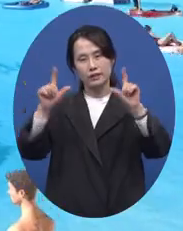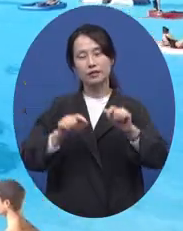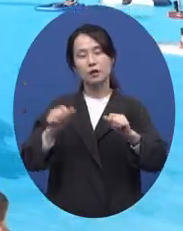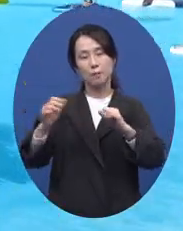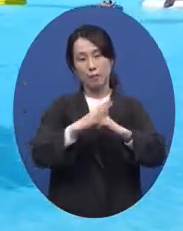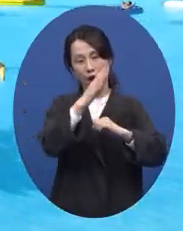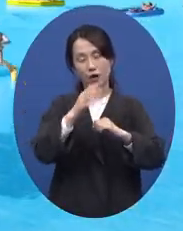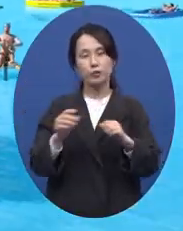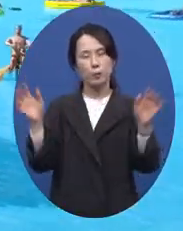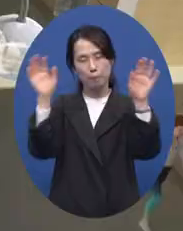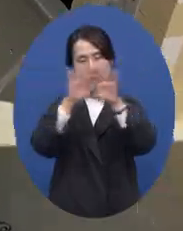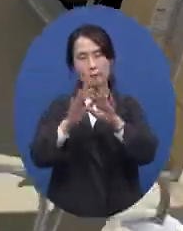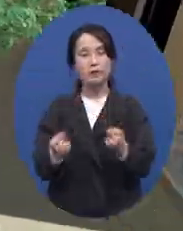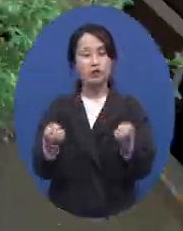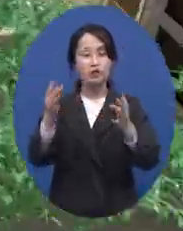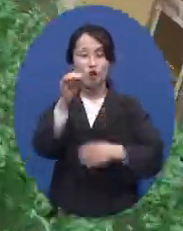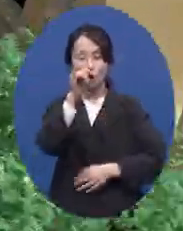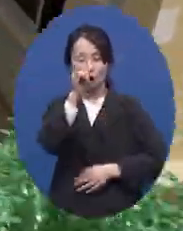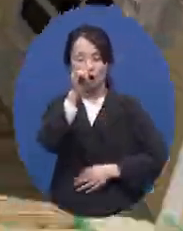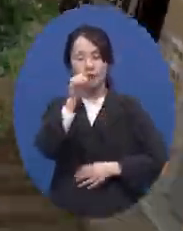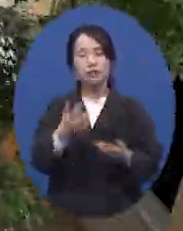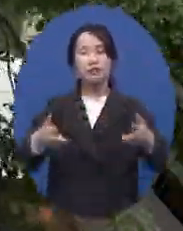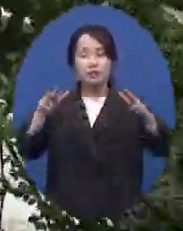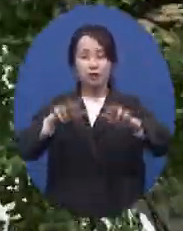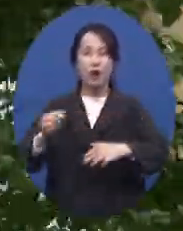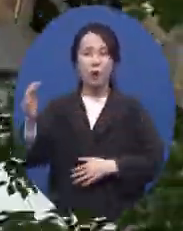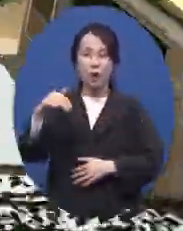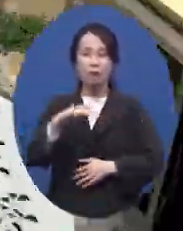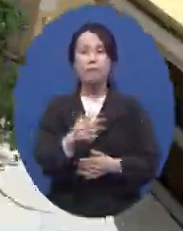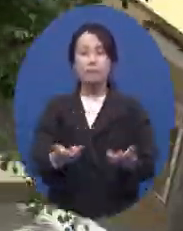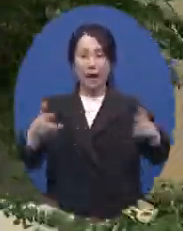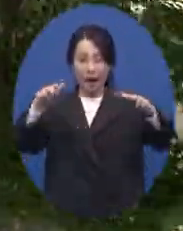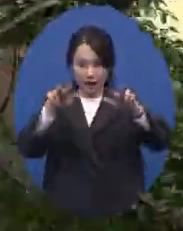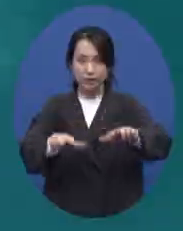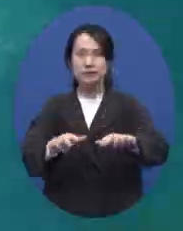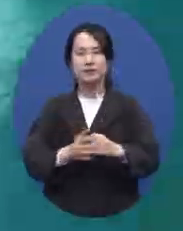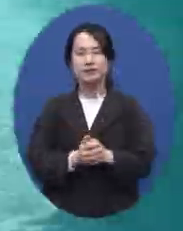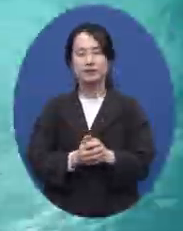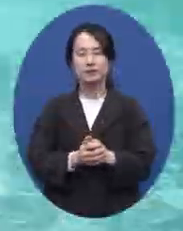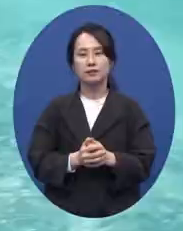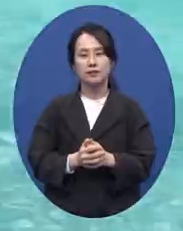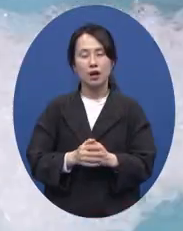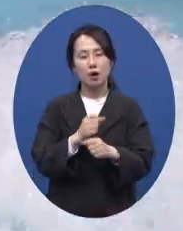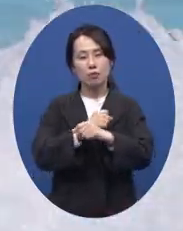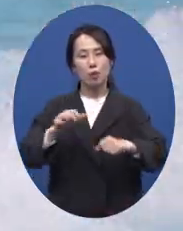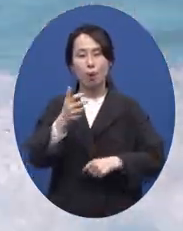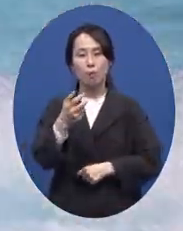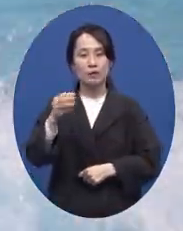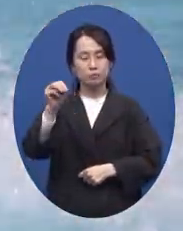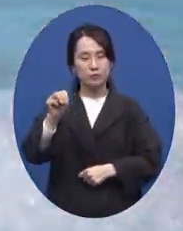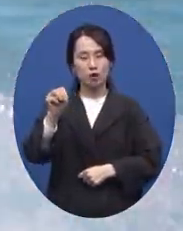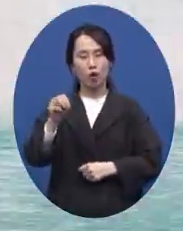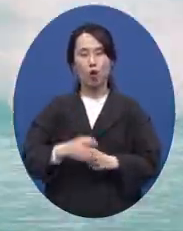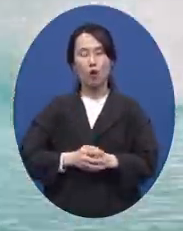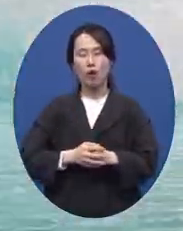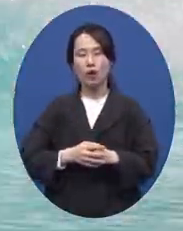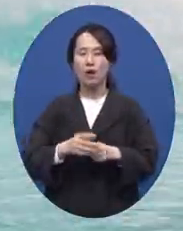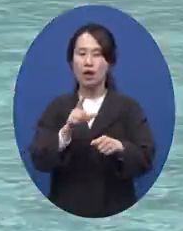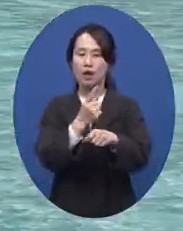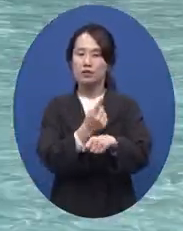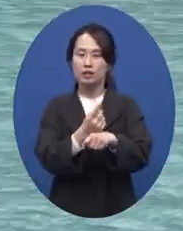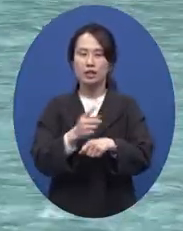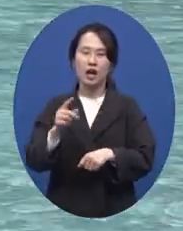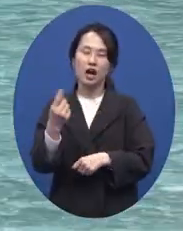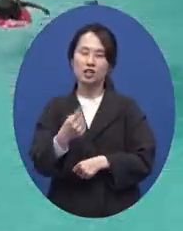밤에는 파티 가득한 신개념 해양 복합 테마파크 일명 웨이브 파 큽니다 폭 80m 의 시간당 천번의 파도가 치는